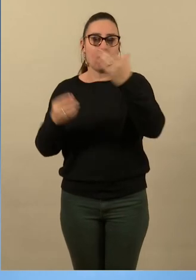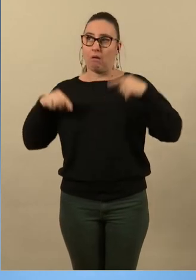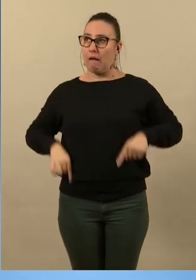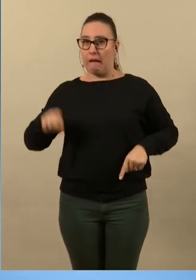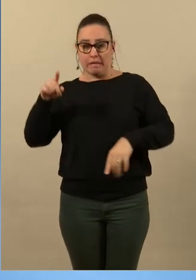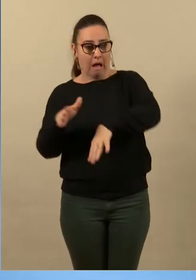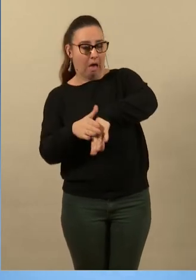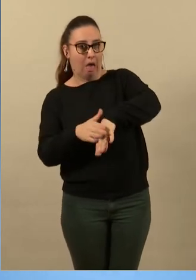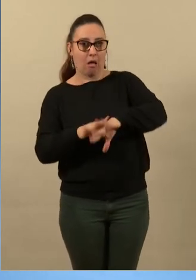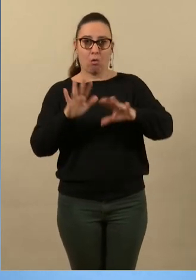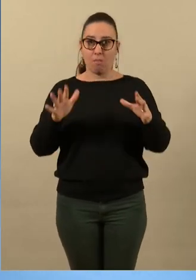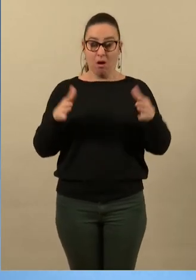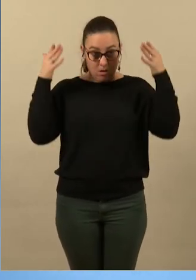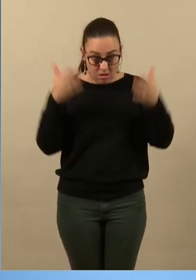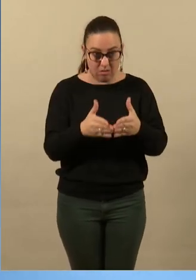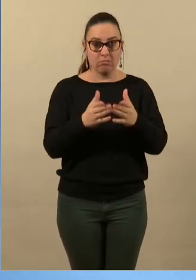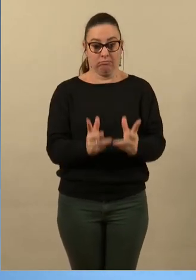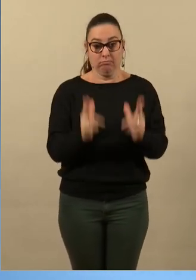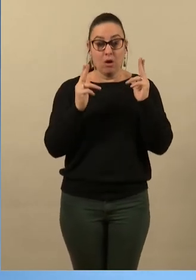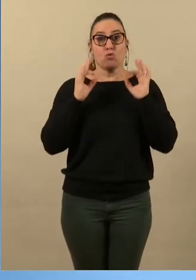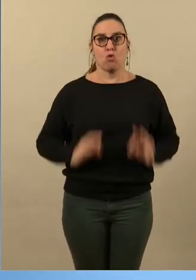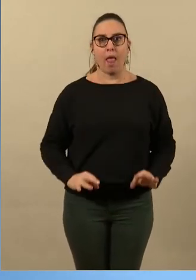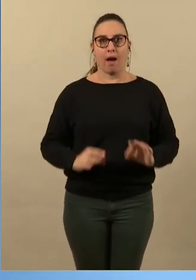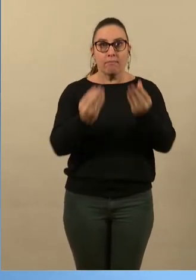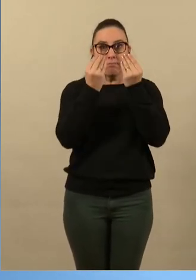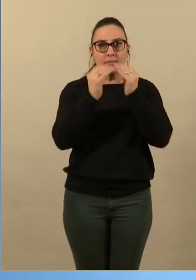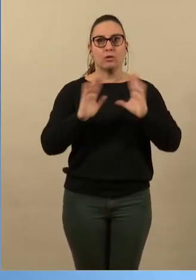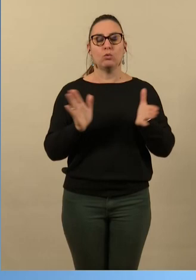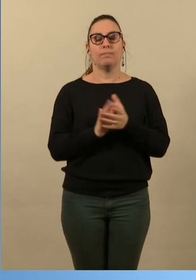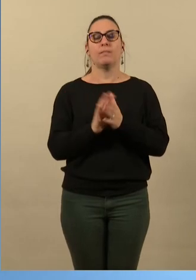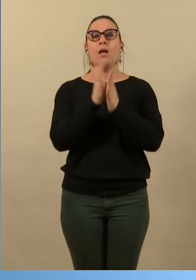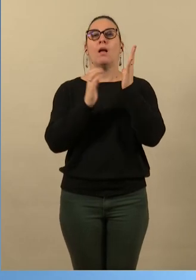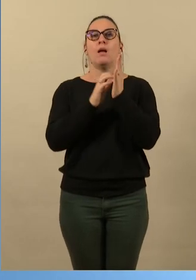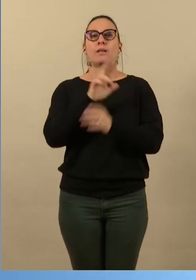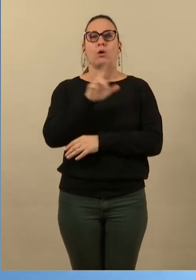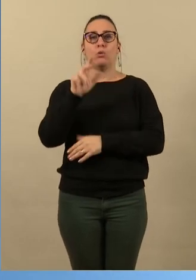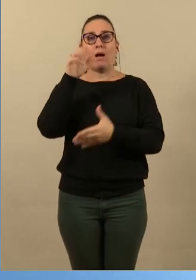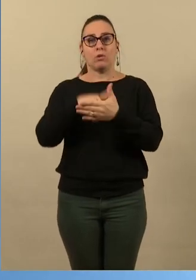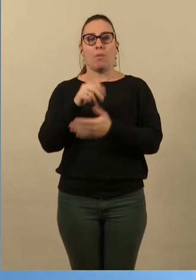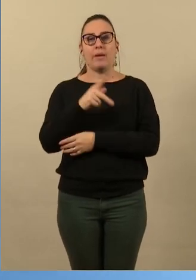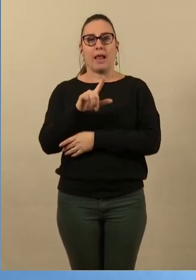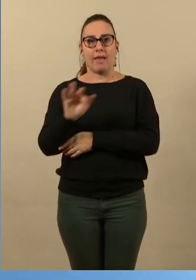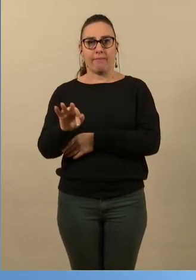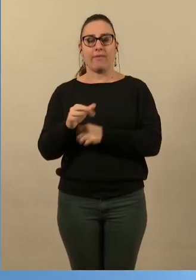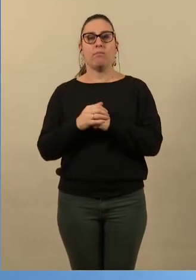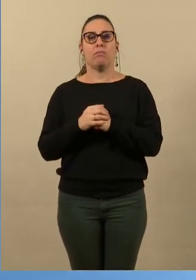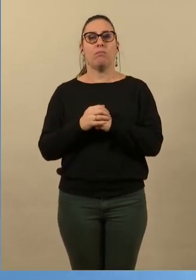de par ses fonctions sur le temps scolaire le deè article donc concernant l'article 54 du PLF une ressource en moins pour le périscolaire à